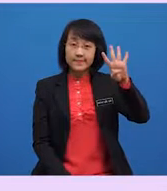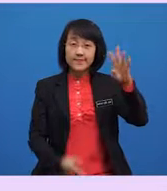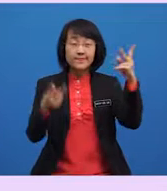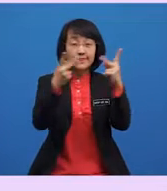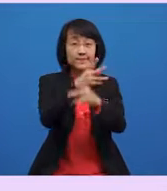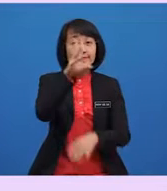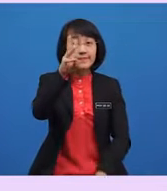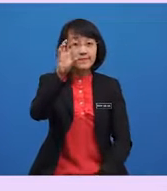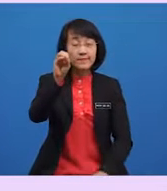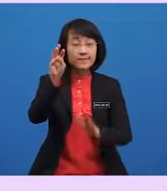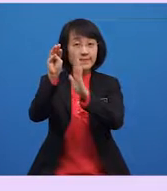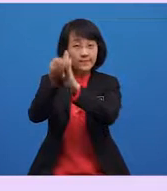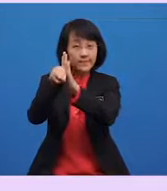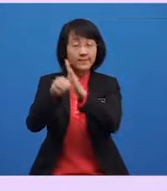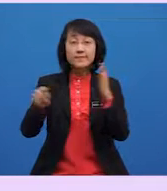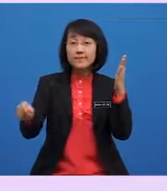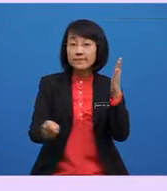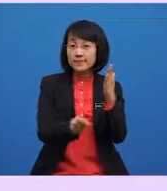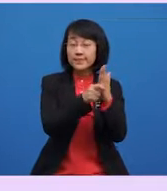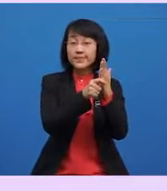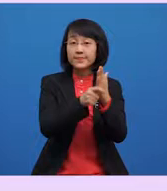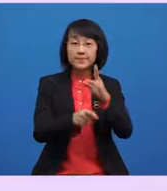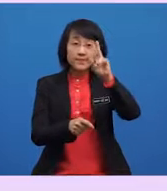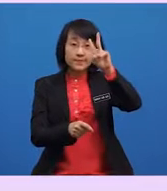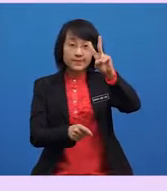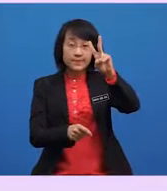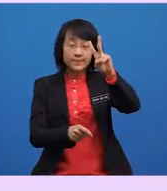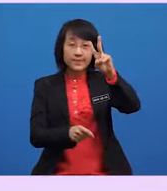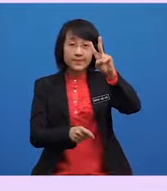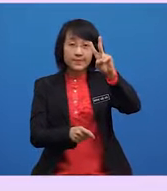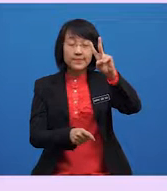4/60 minit tambah